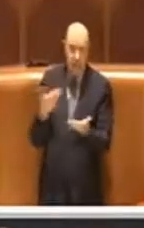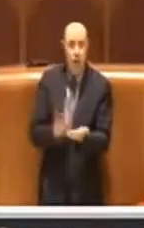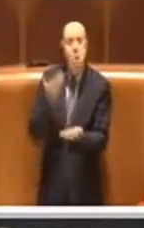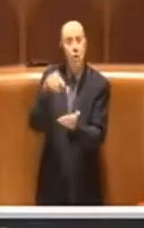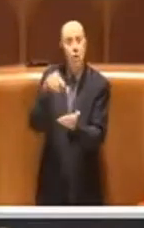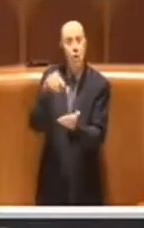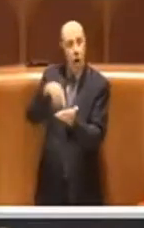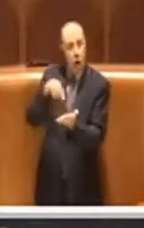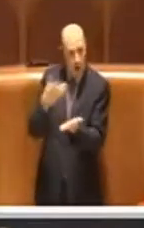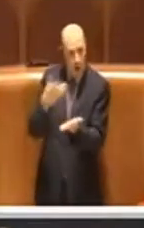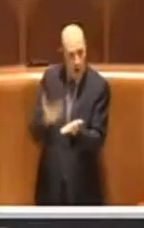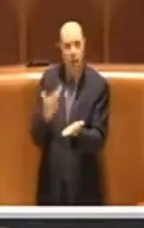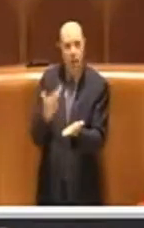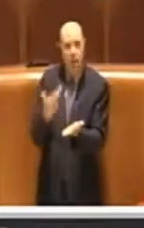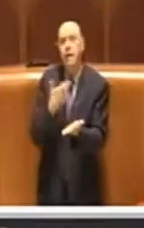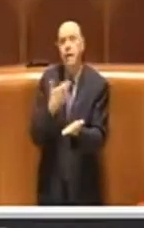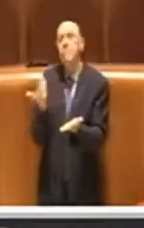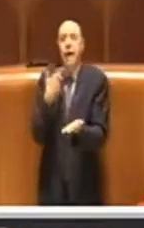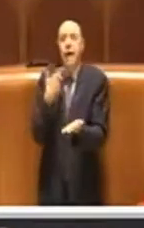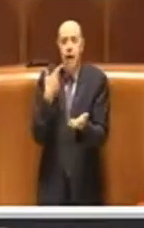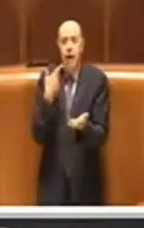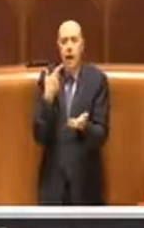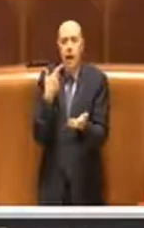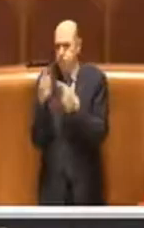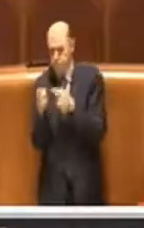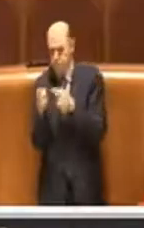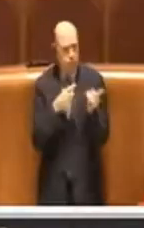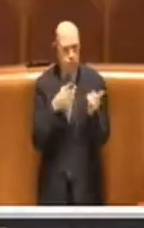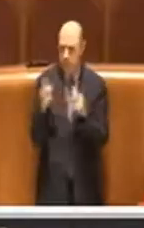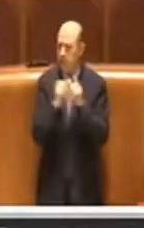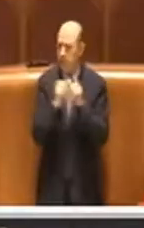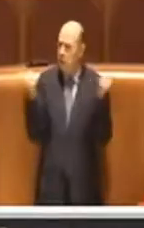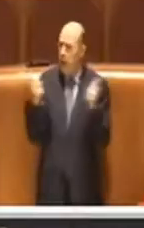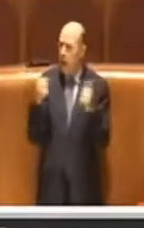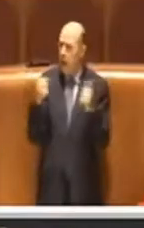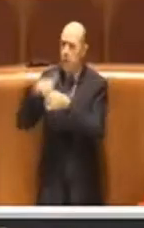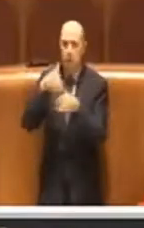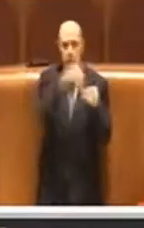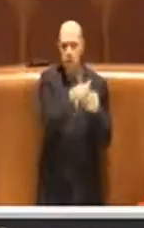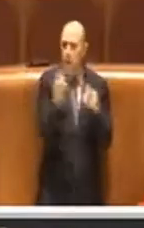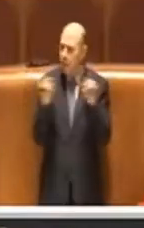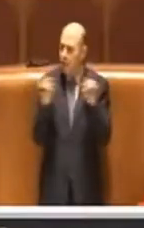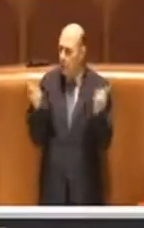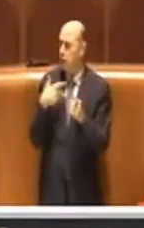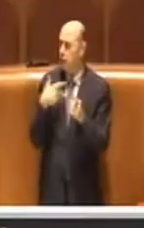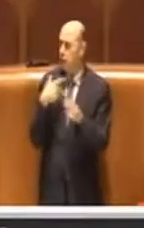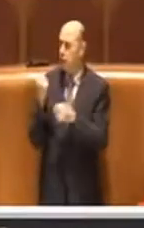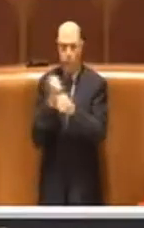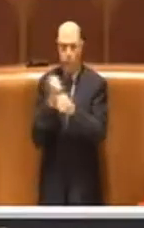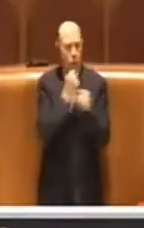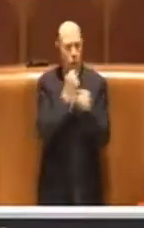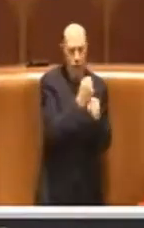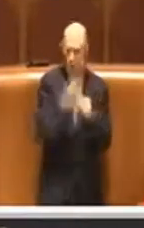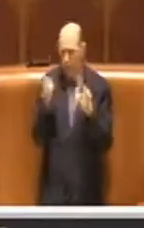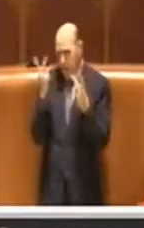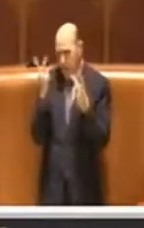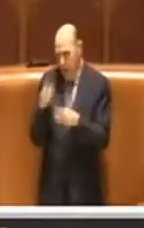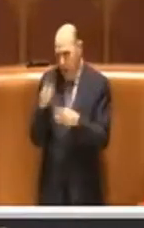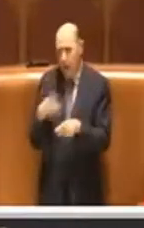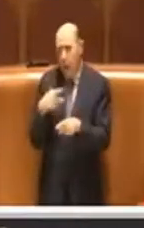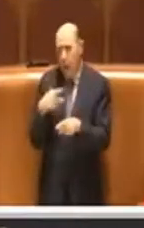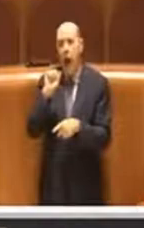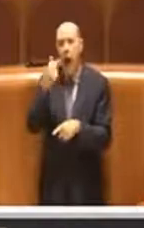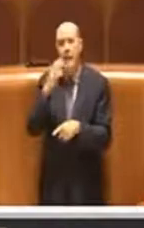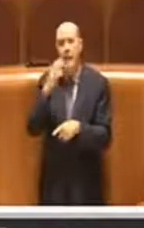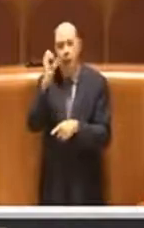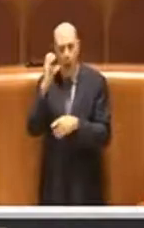siccome questa disparità di trattamento in realtà è presente anche in numero maggiore in ATAC, con questa mozione diciamo